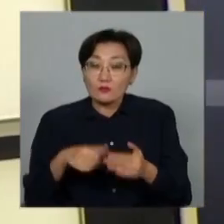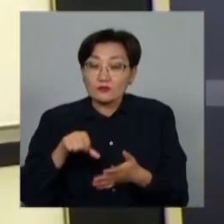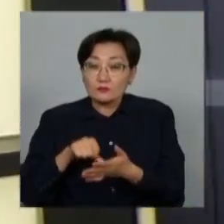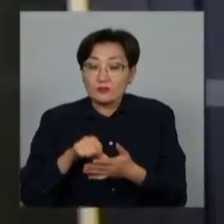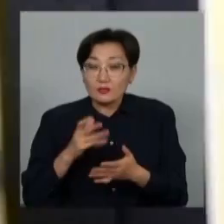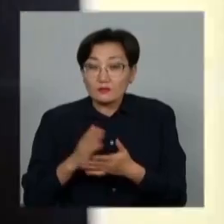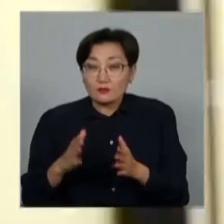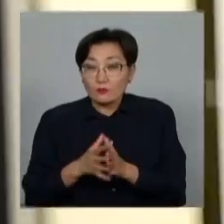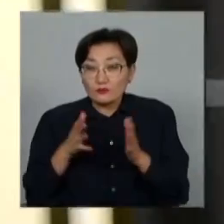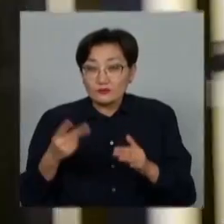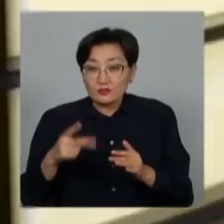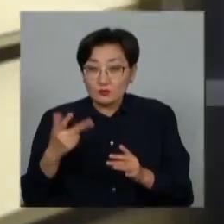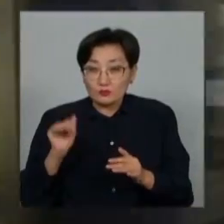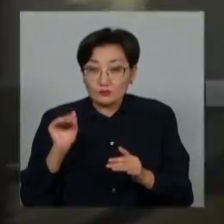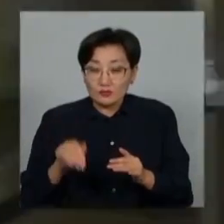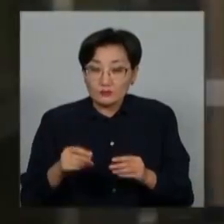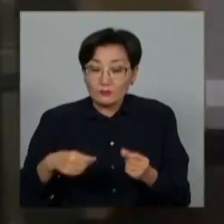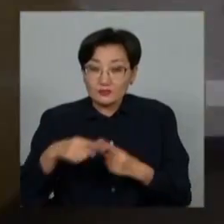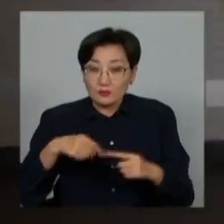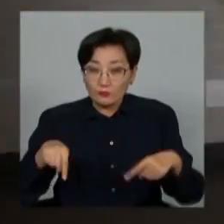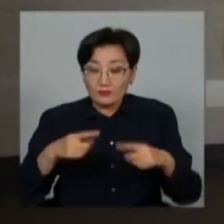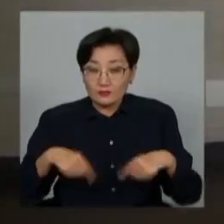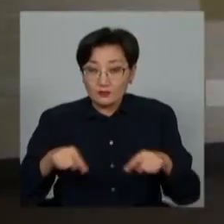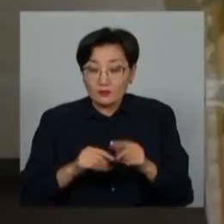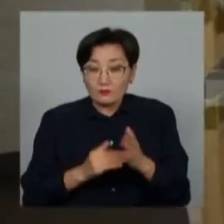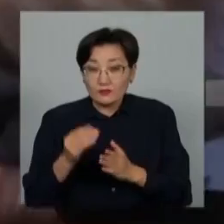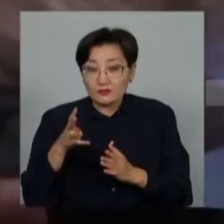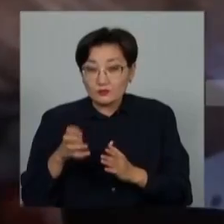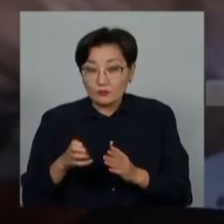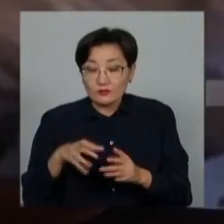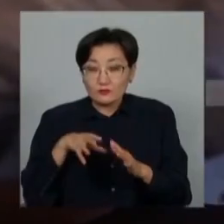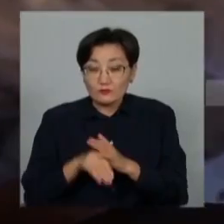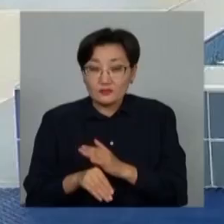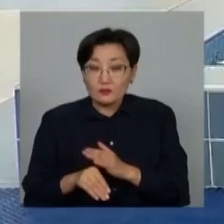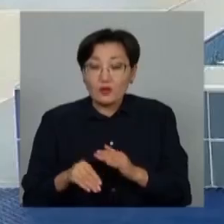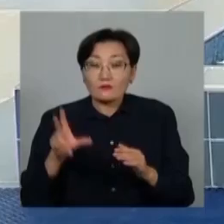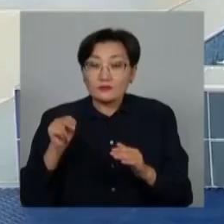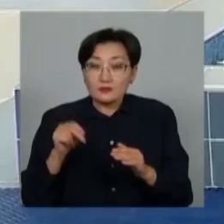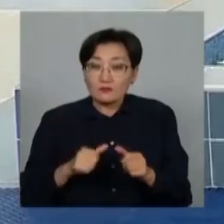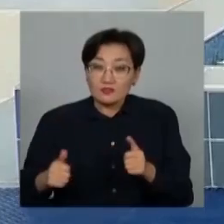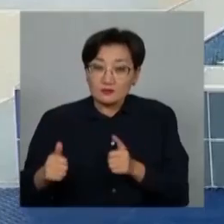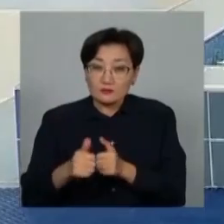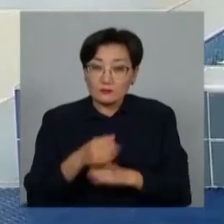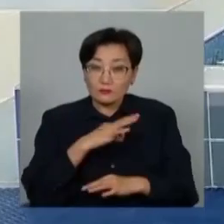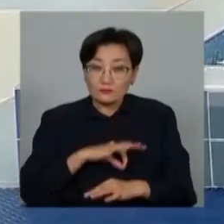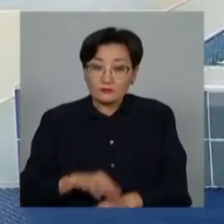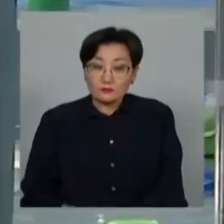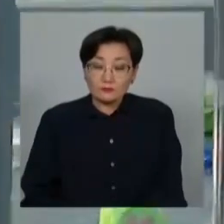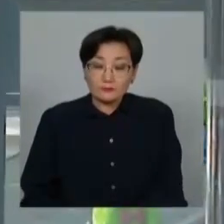является больше 23000 бизнес-объектов свыше 400 из них входят в число лидеров и